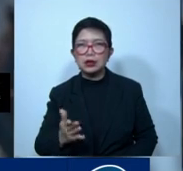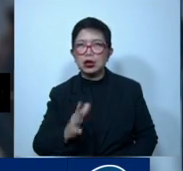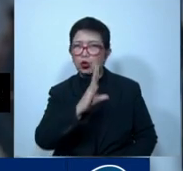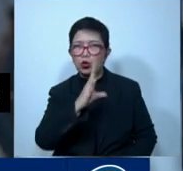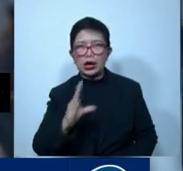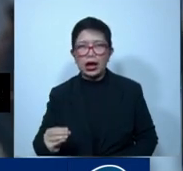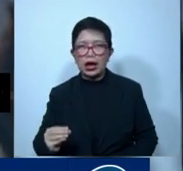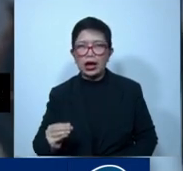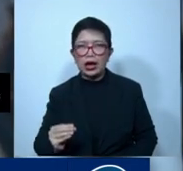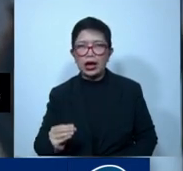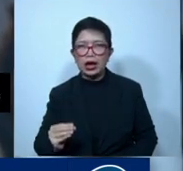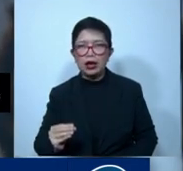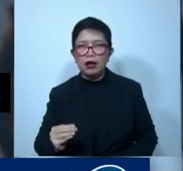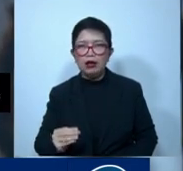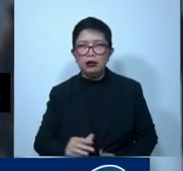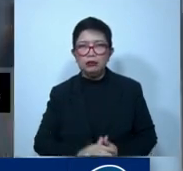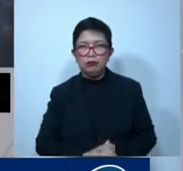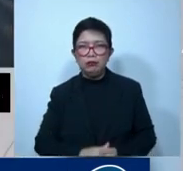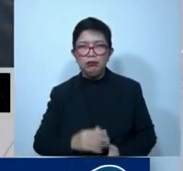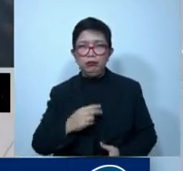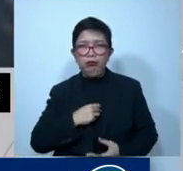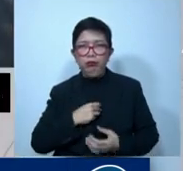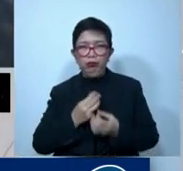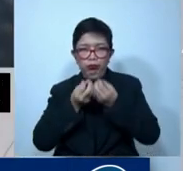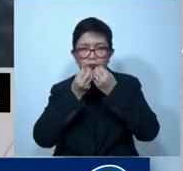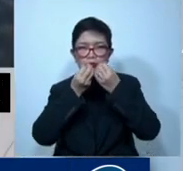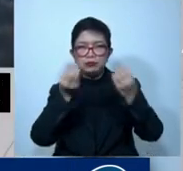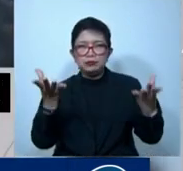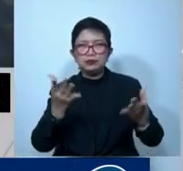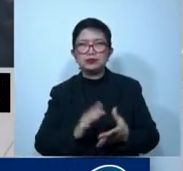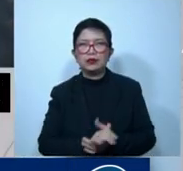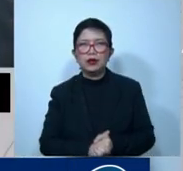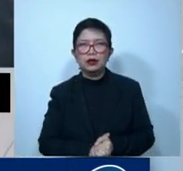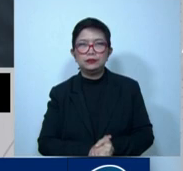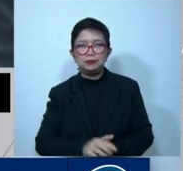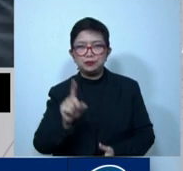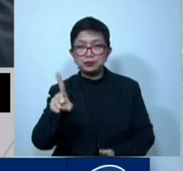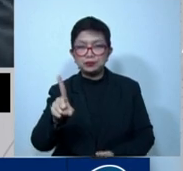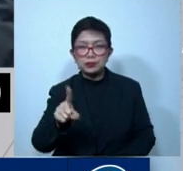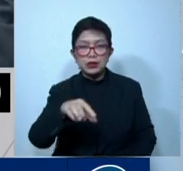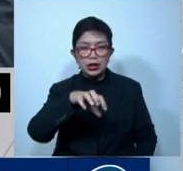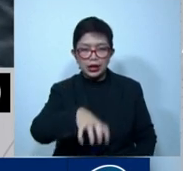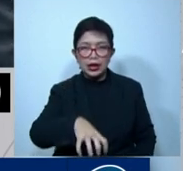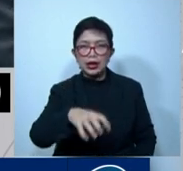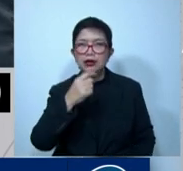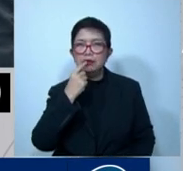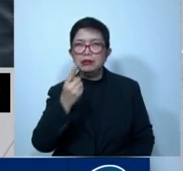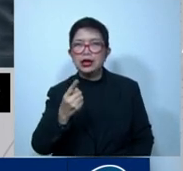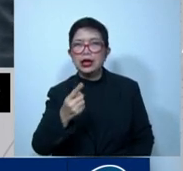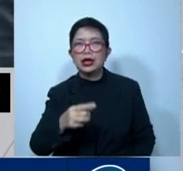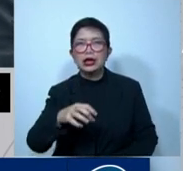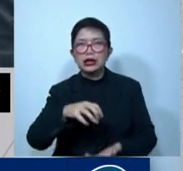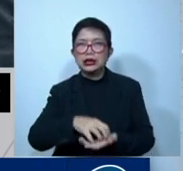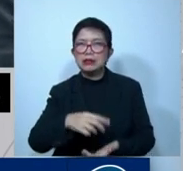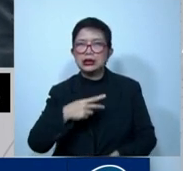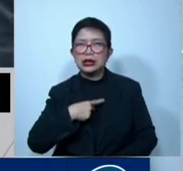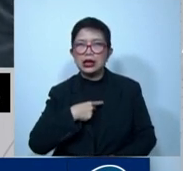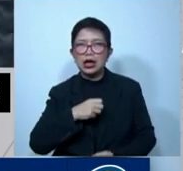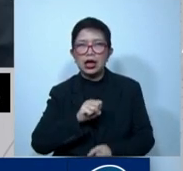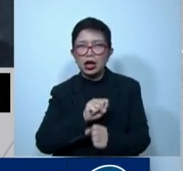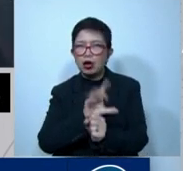akurat saya akan Jelaskan Pak ketika satu daerah mengatakan di tempat kami tidak ada